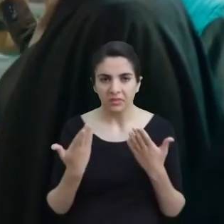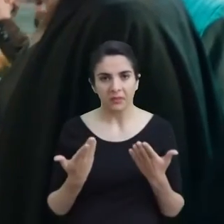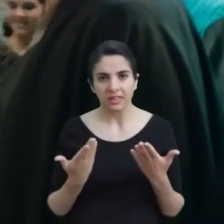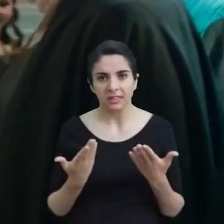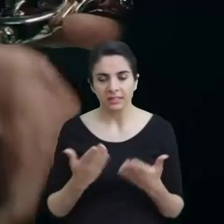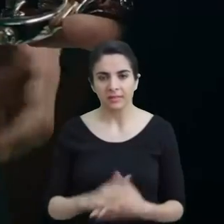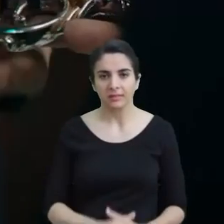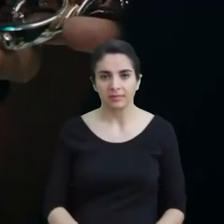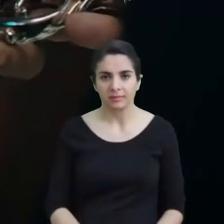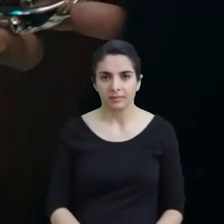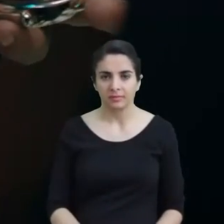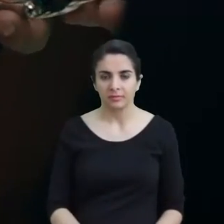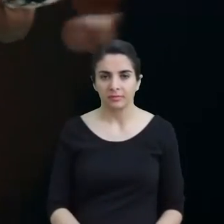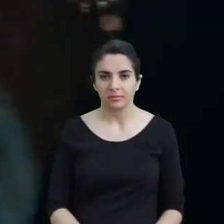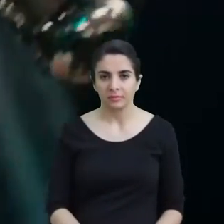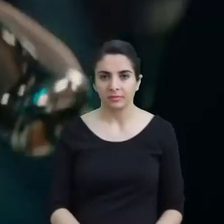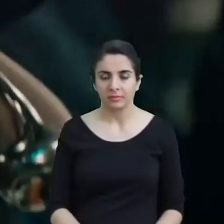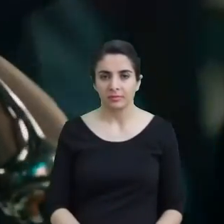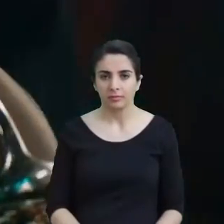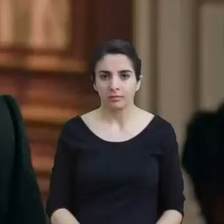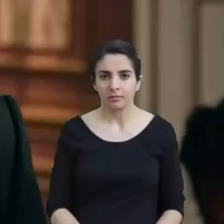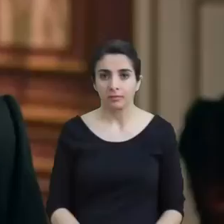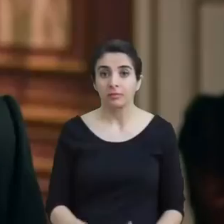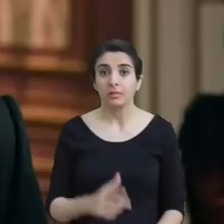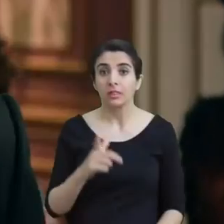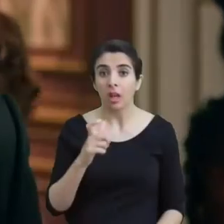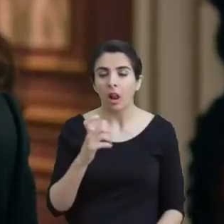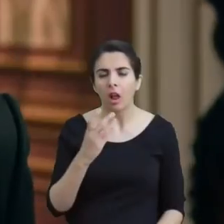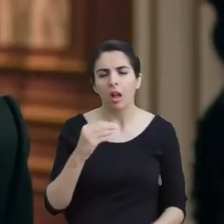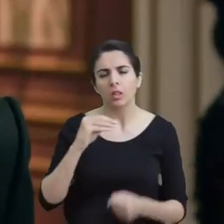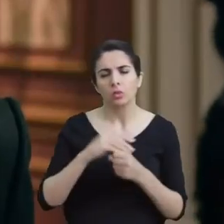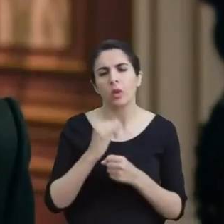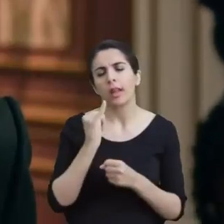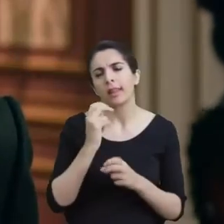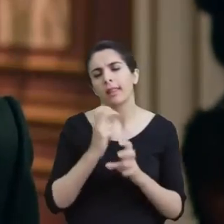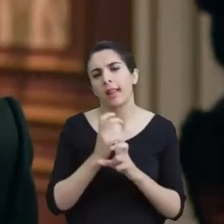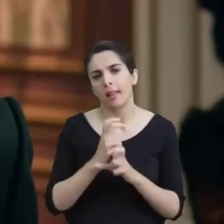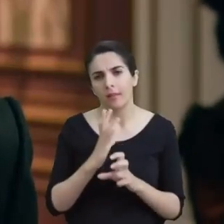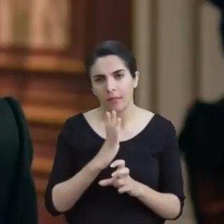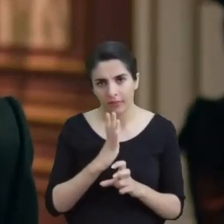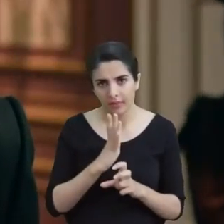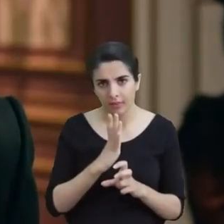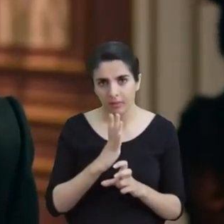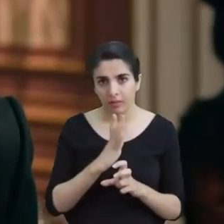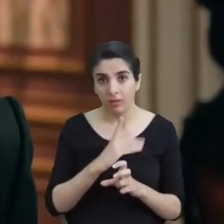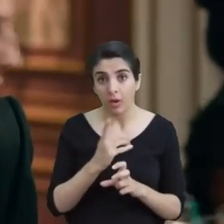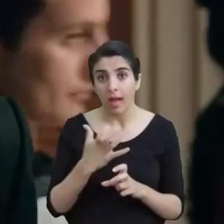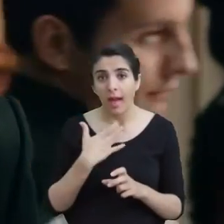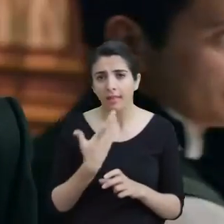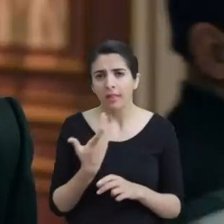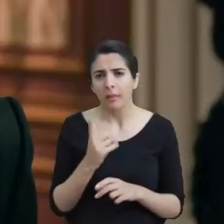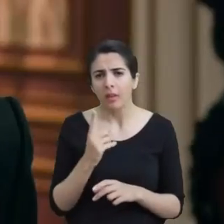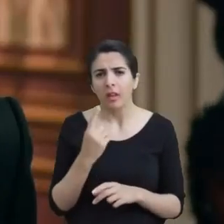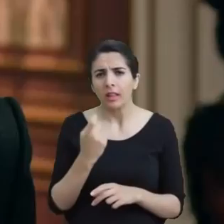Elbette. Geri verdi. Silahlar ilginç şeylerdir Sayın Zaryas. Onu